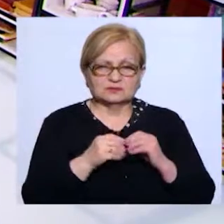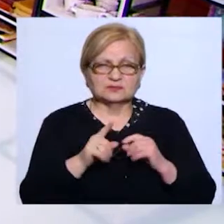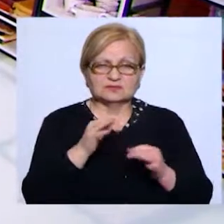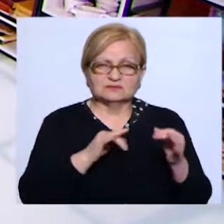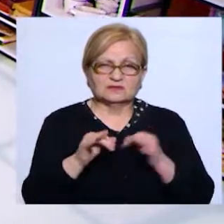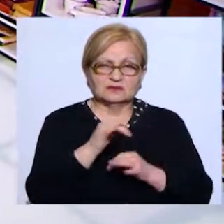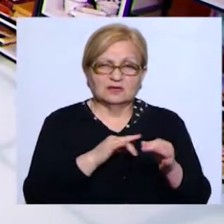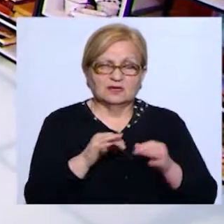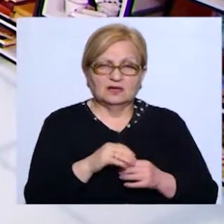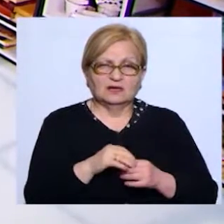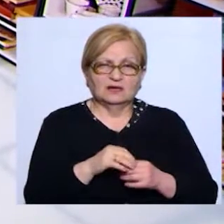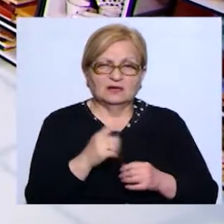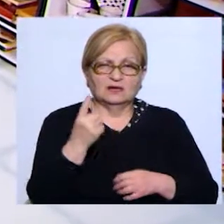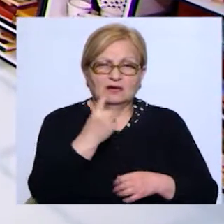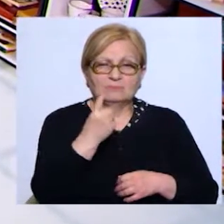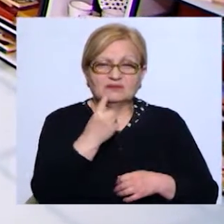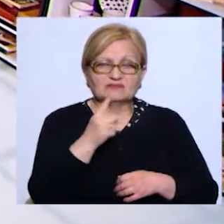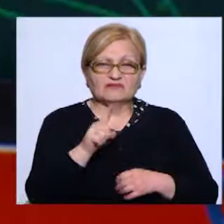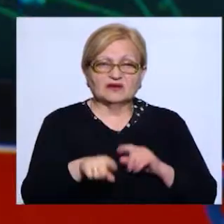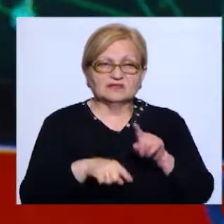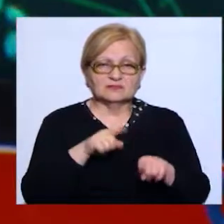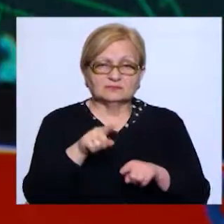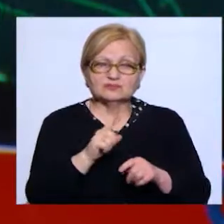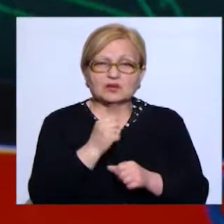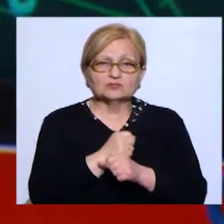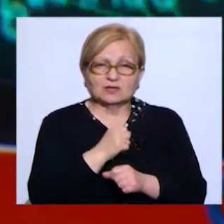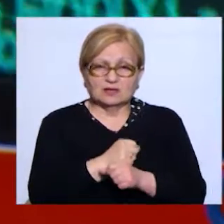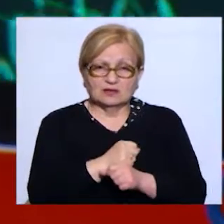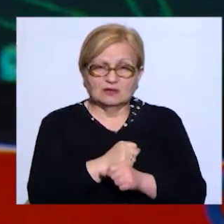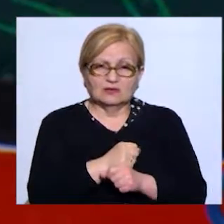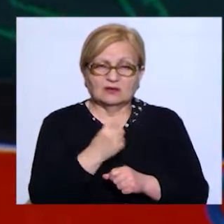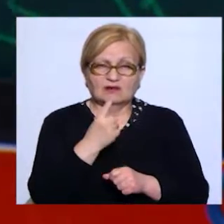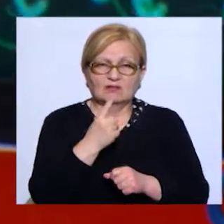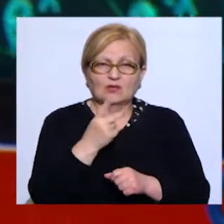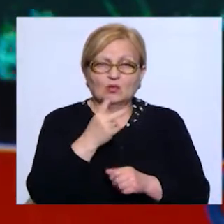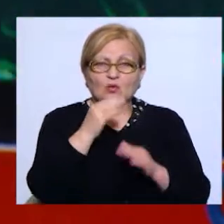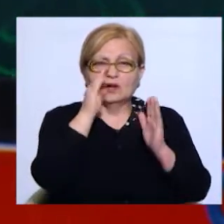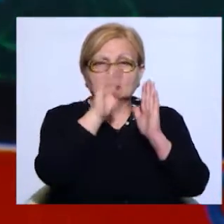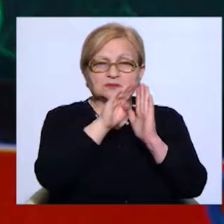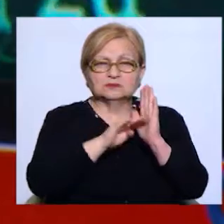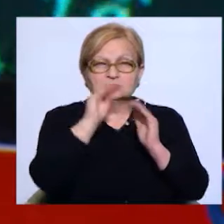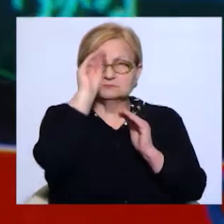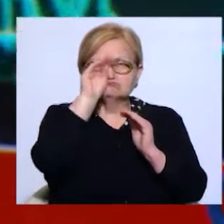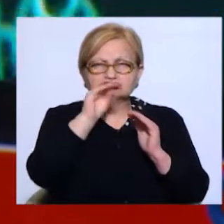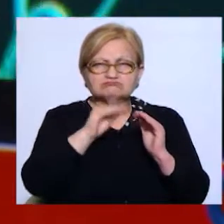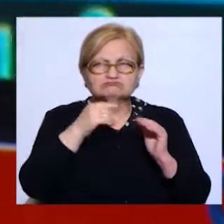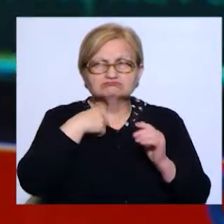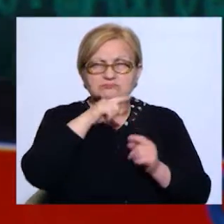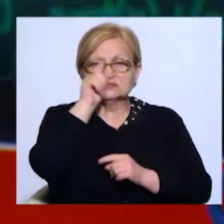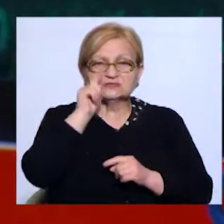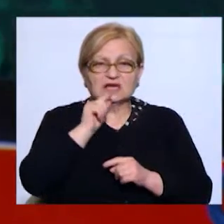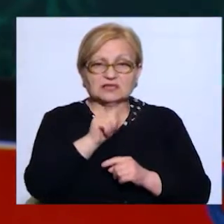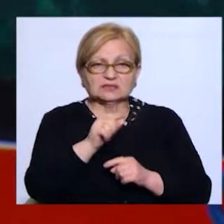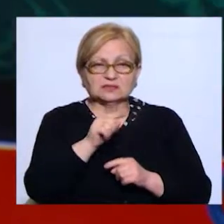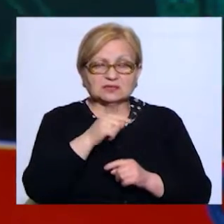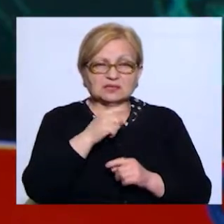ვისაუბრე, ესე იგი პირველი ნაბიჯი რას უნდა გავაკეთოთ? პირველი ნაბიჯი არის, რომ უნდა ჩამოვაყალიბოთ საკითხი, რომლის შესწავლაც